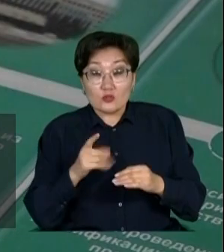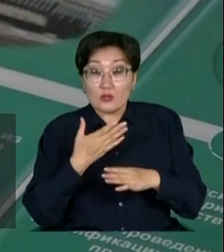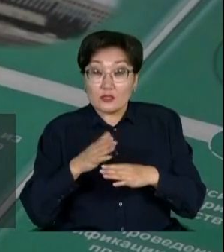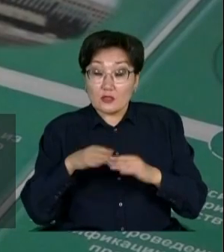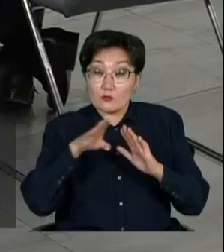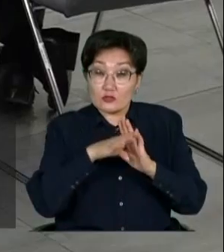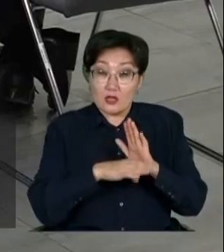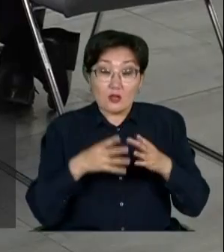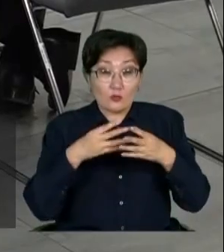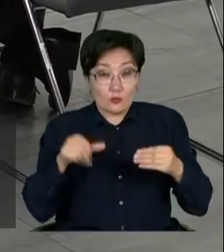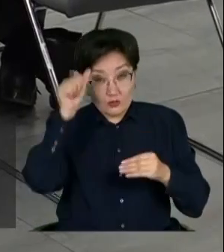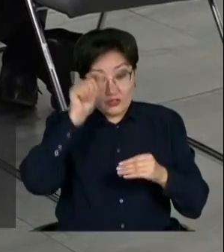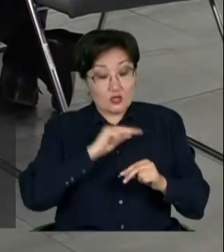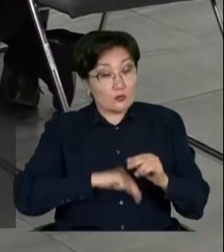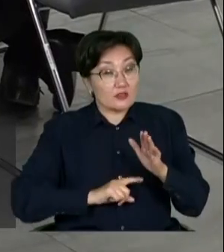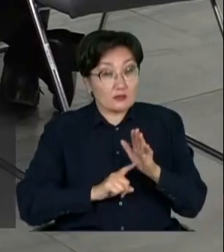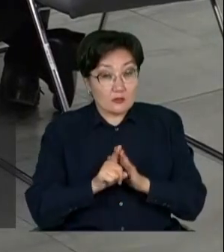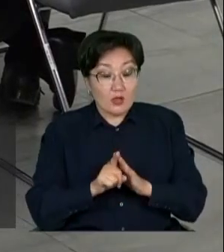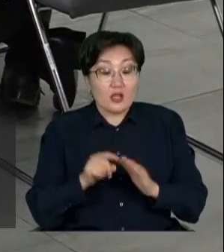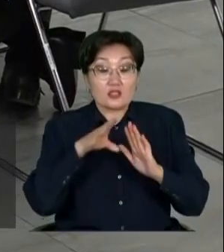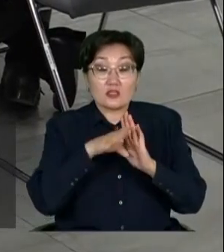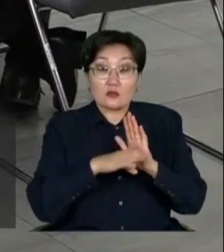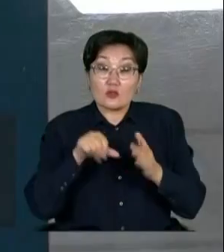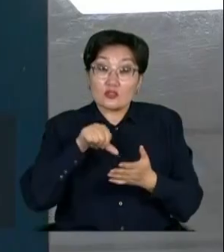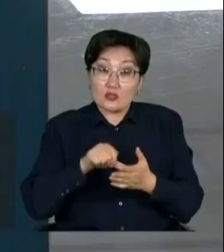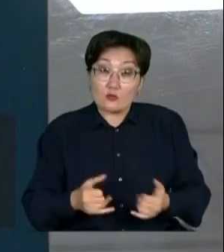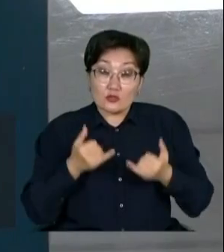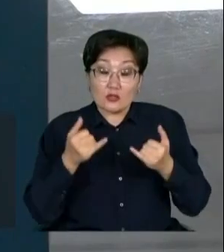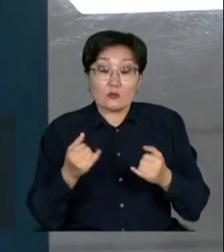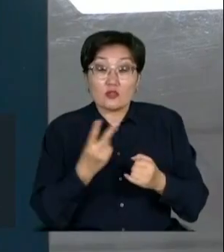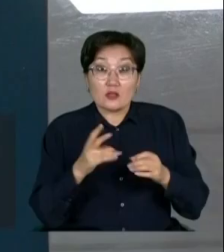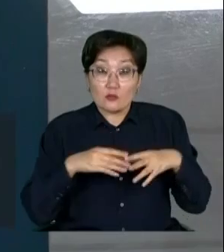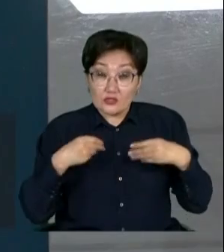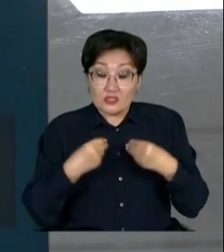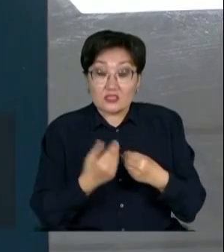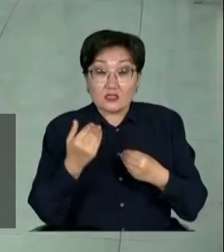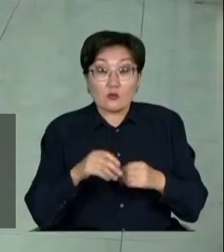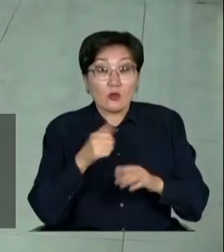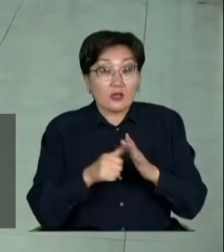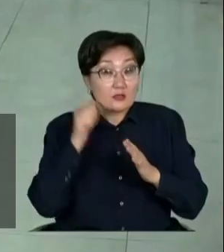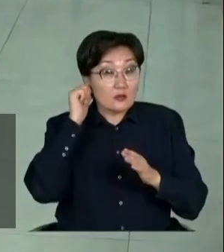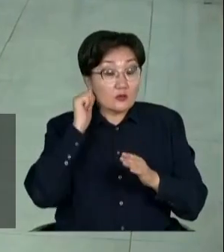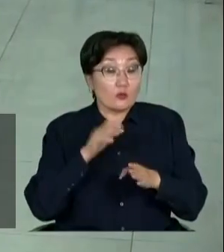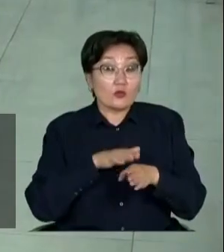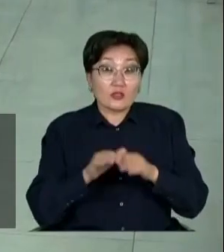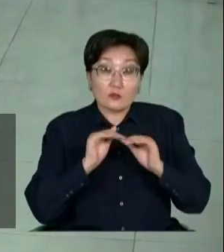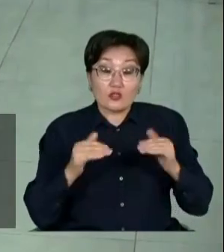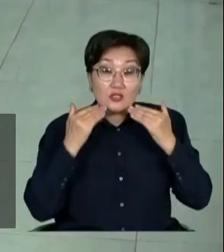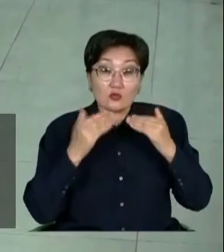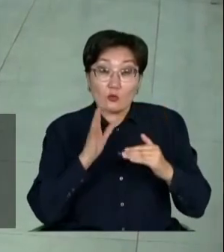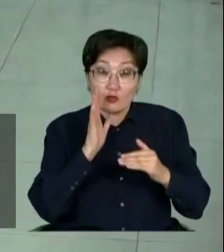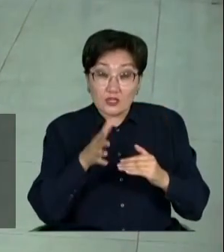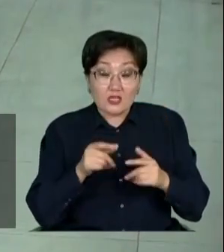ипотекасы биыл көктемде іске қосылған еді. Бағдарламаларға қатысу үшін ерлі-зайыптылардың және олардың кәмелетке толған балаларының соңғы 5